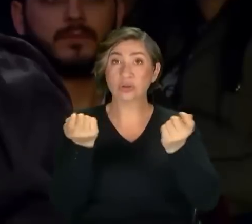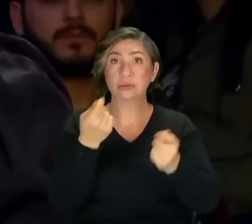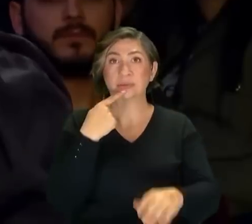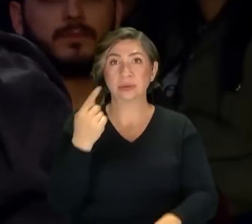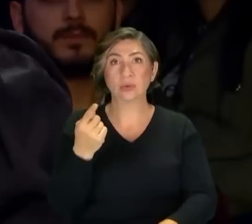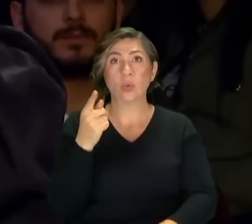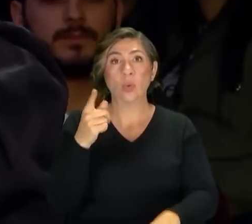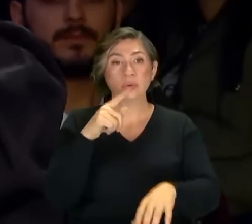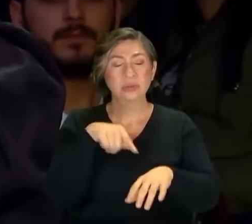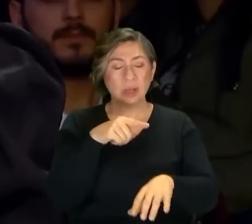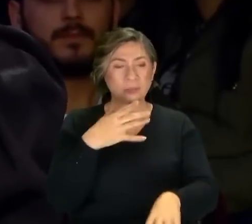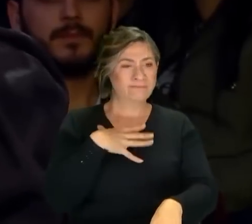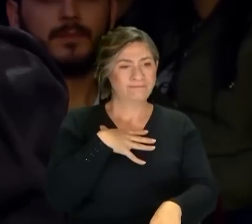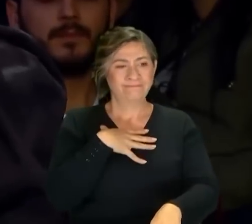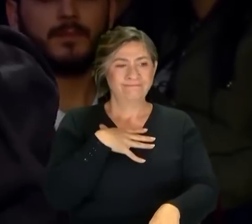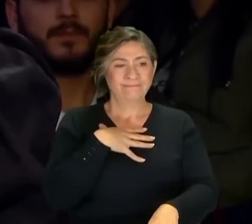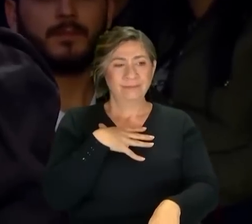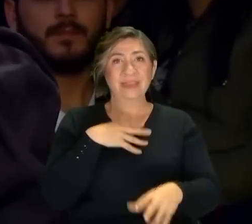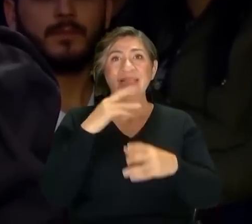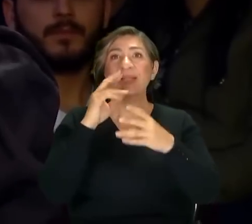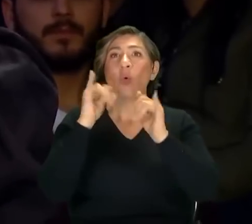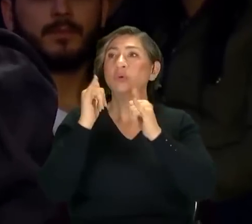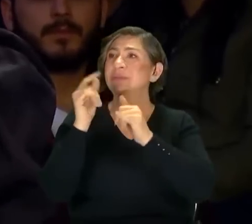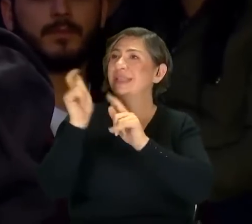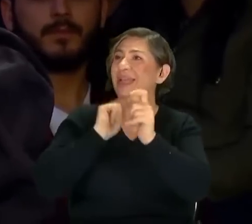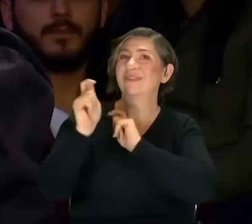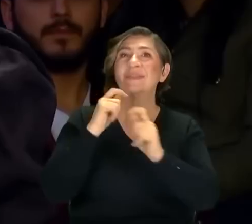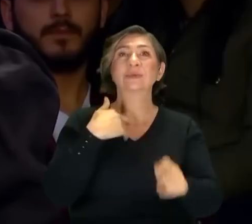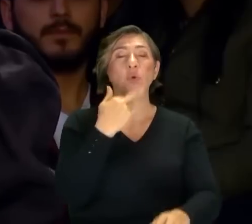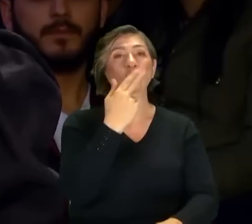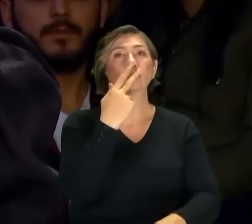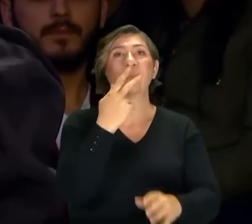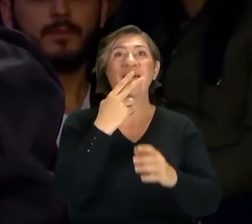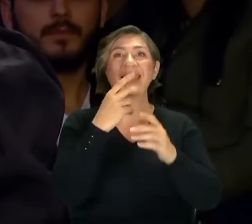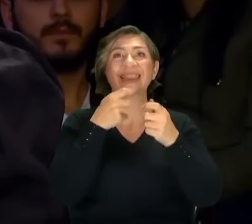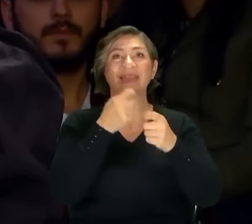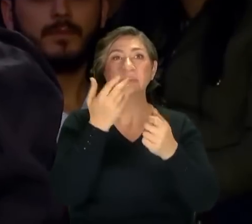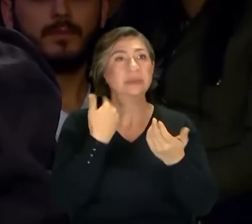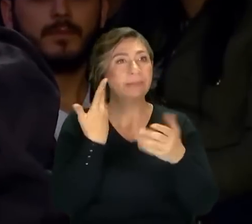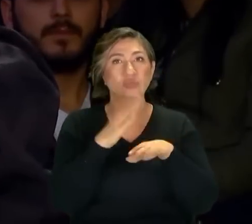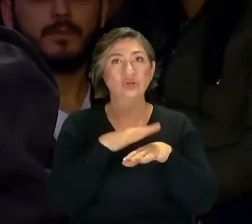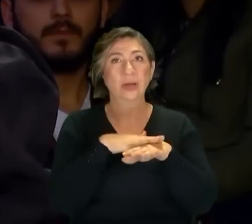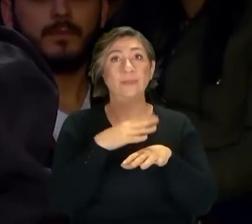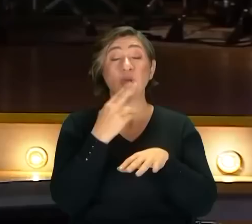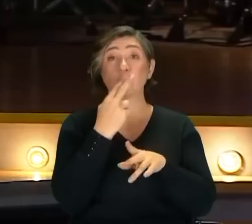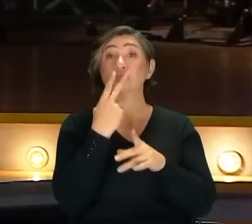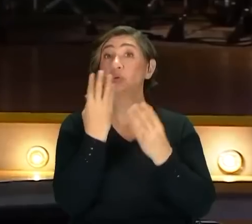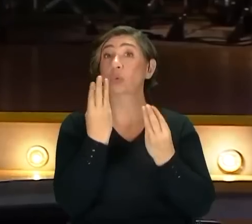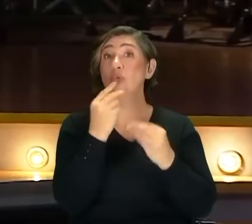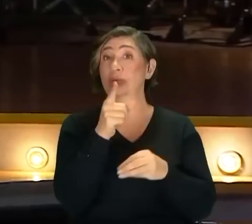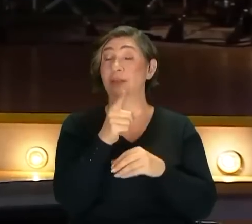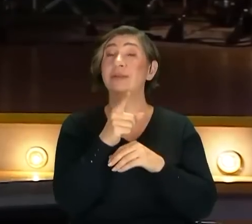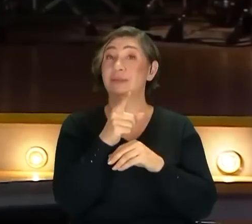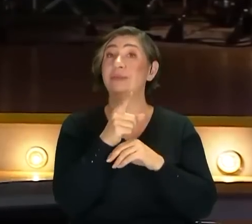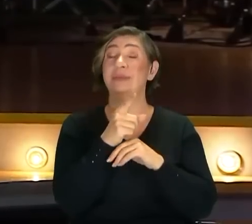dedi. O sırada da yine de böyle hani oyunculuk teklifleri vardı. Diksiyon dersi alıyordum. Ne yapacağım peki dedim. Ama çok güzel diksiyonun.